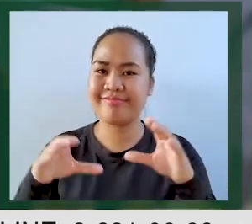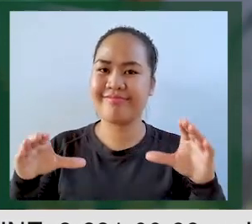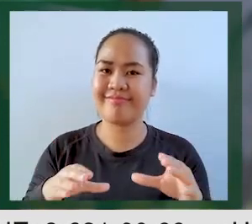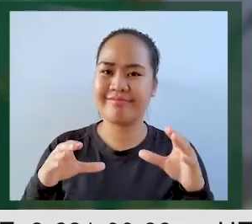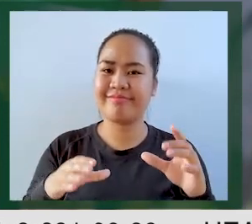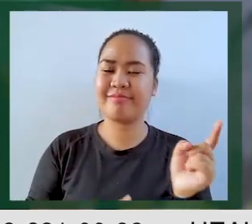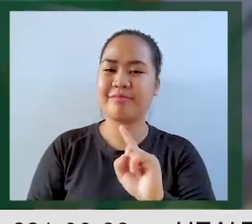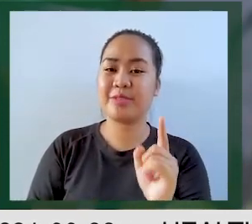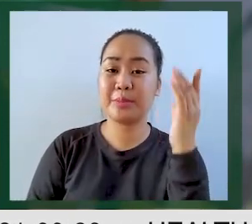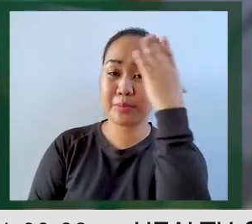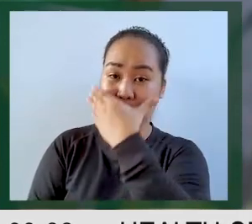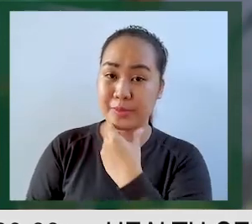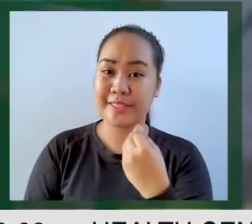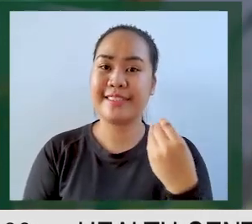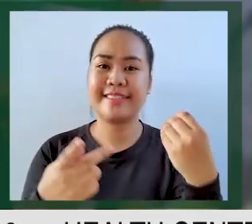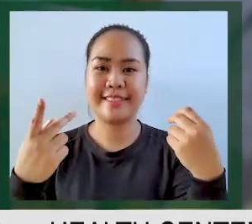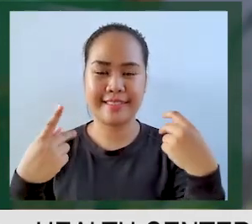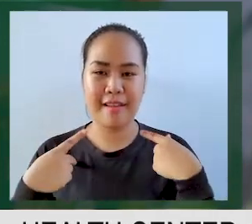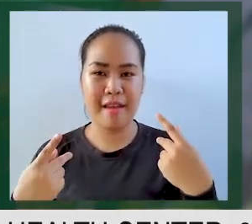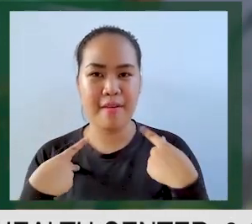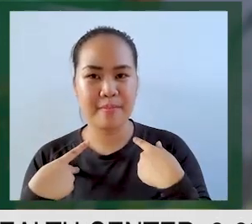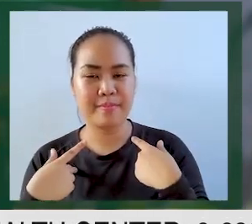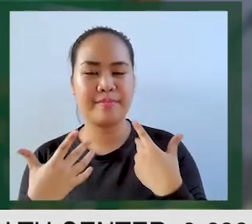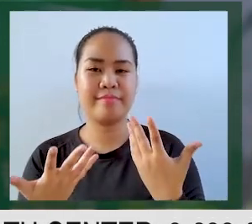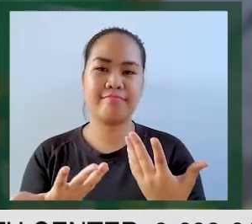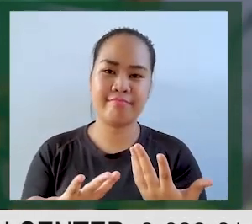that's the beauty of